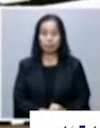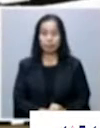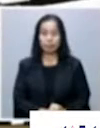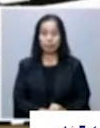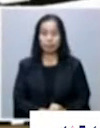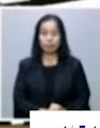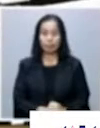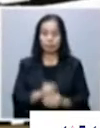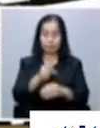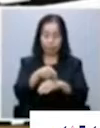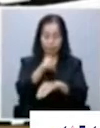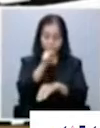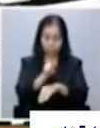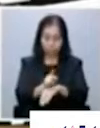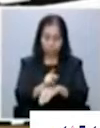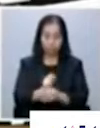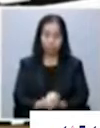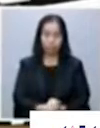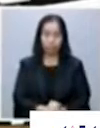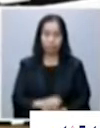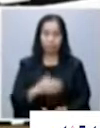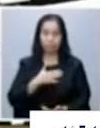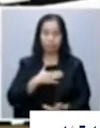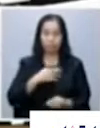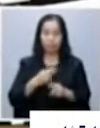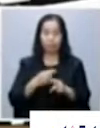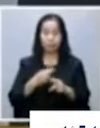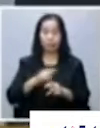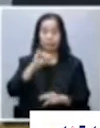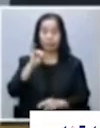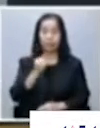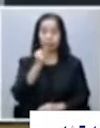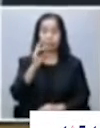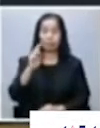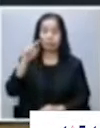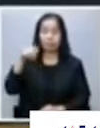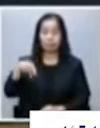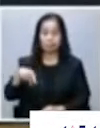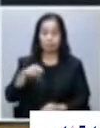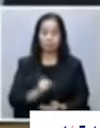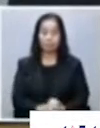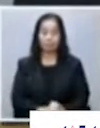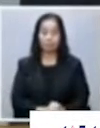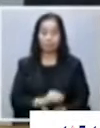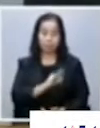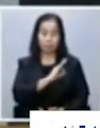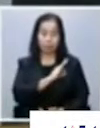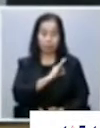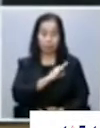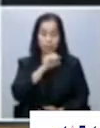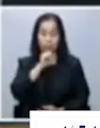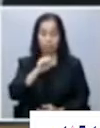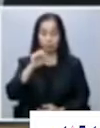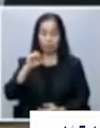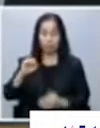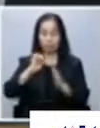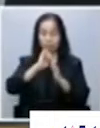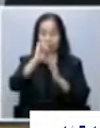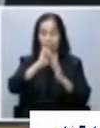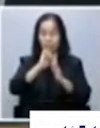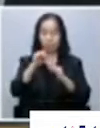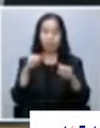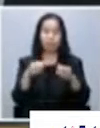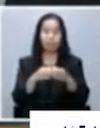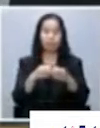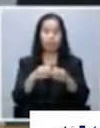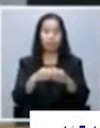ท่านประธานที่เคารพกระผมจุลพันธ์อมรนิวัฒน์สมาชิกสภาผู้แทนราษฎรจังหวัดเชียงใหม่พรรคเพื่อไท